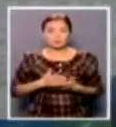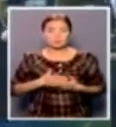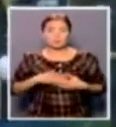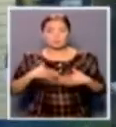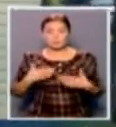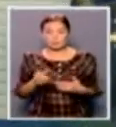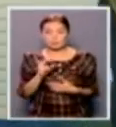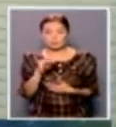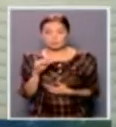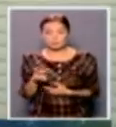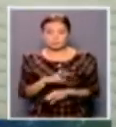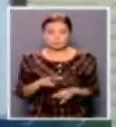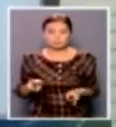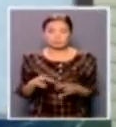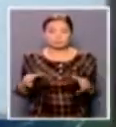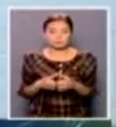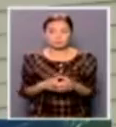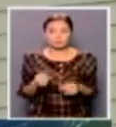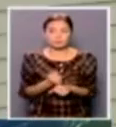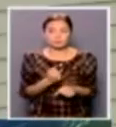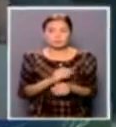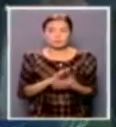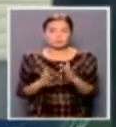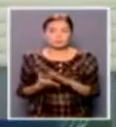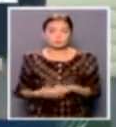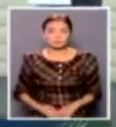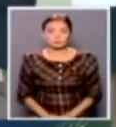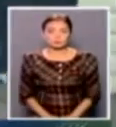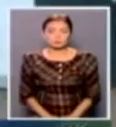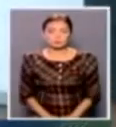благодарственным письмом от имени министра по чрезвычайным ситуациям.